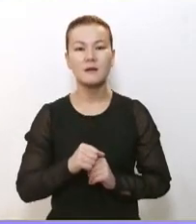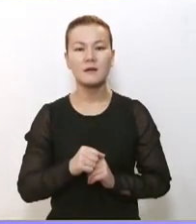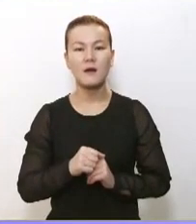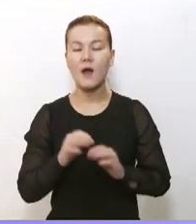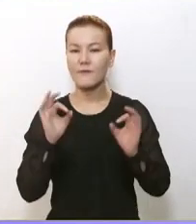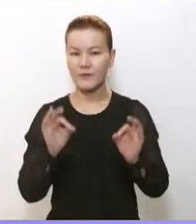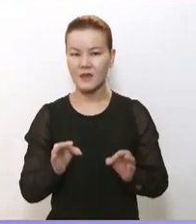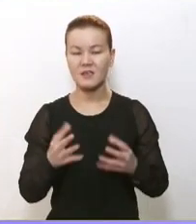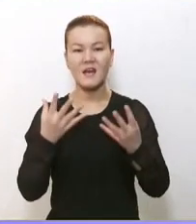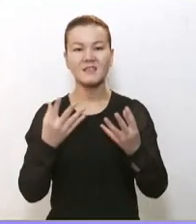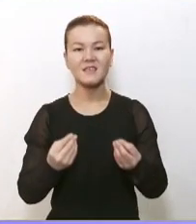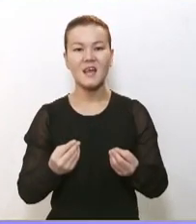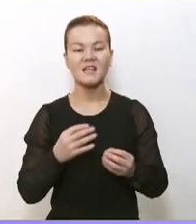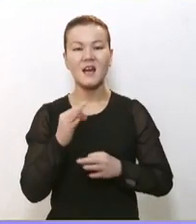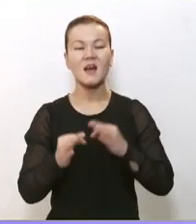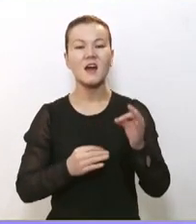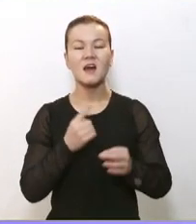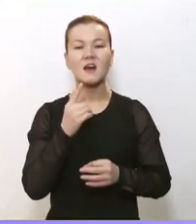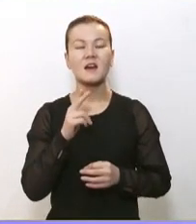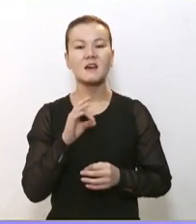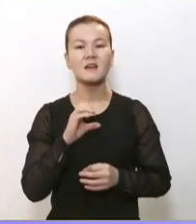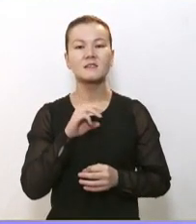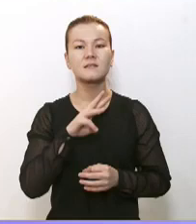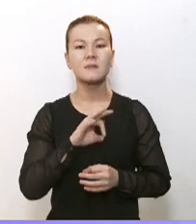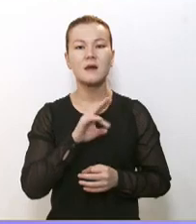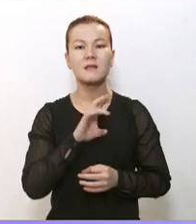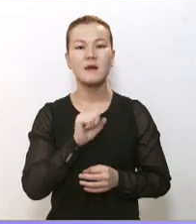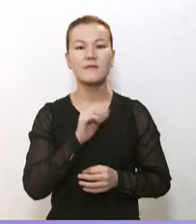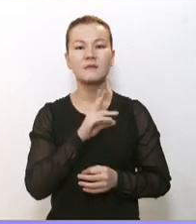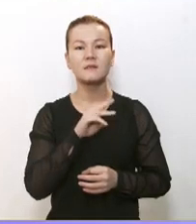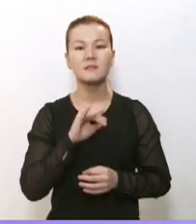Верно, День космонавтики. Какого числа?